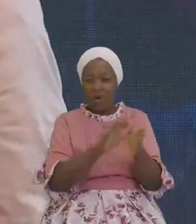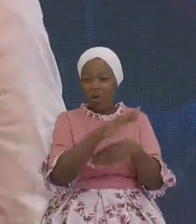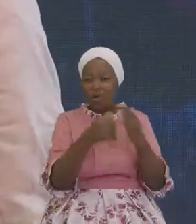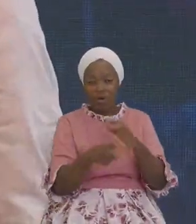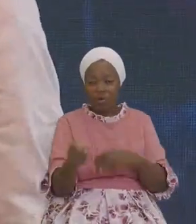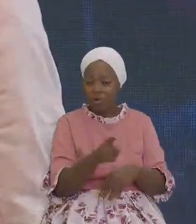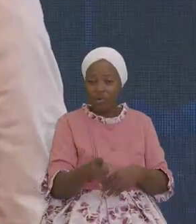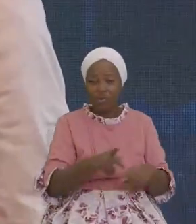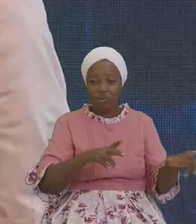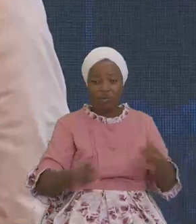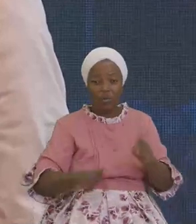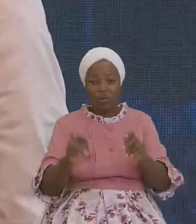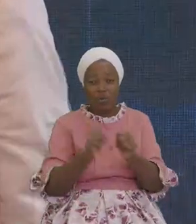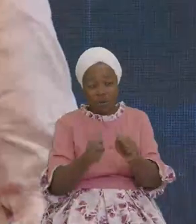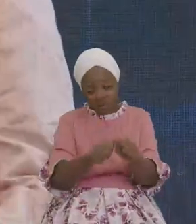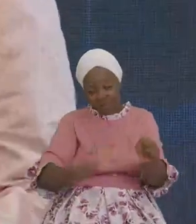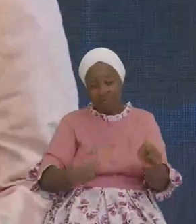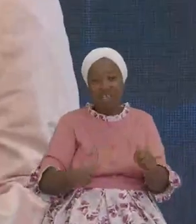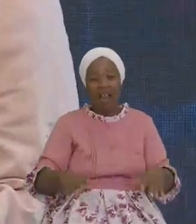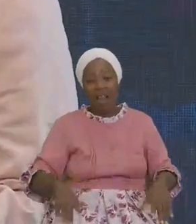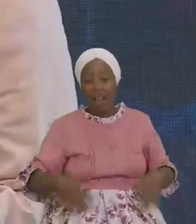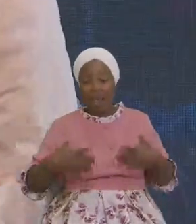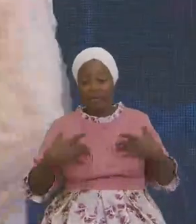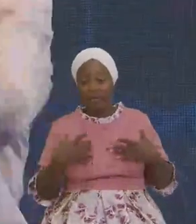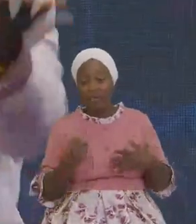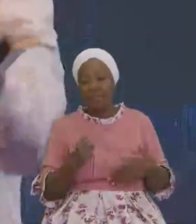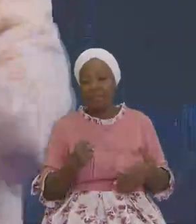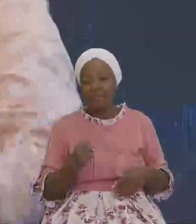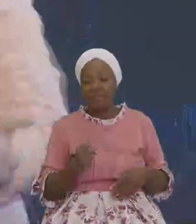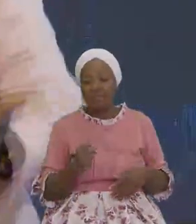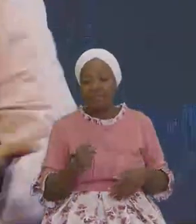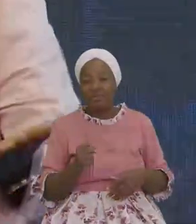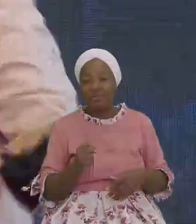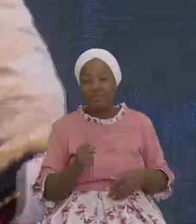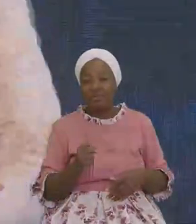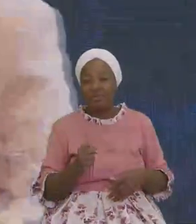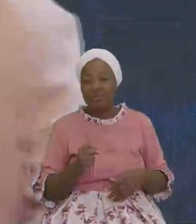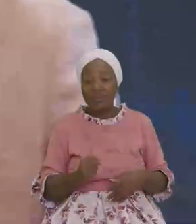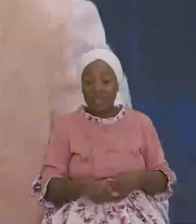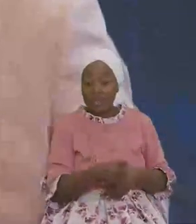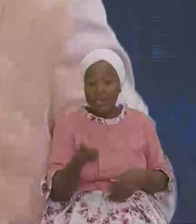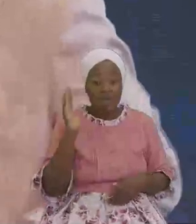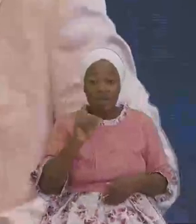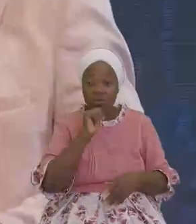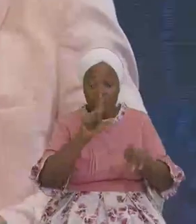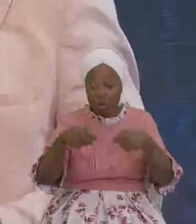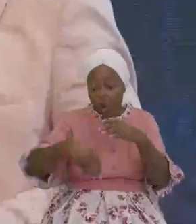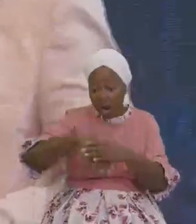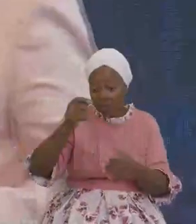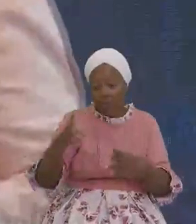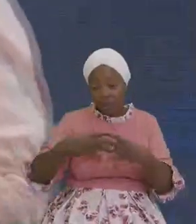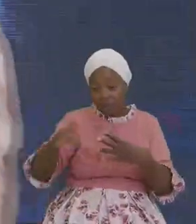afin que ces gens-là qui ont une vie abîmée, une vie abaissée, qui ne puissent pas